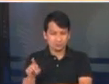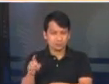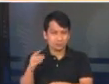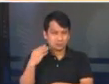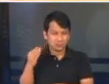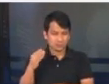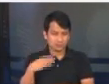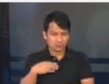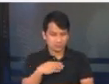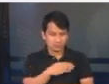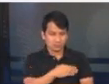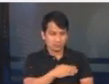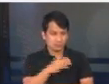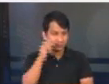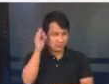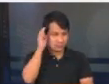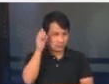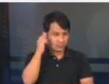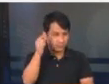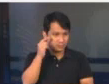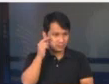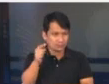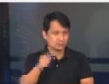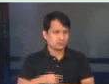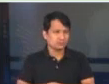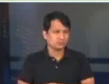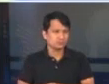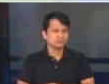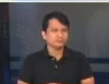Congressman Isagani Carlos Zarate.